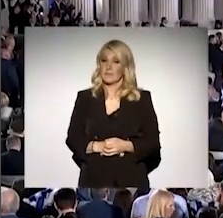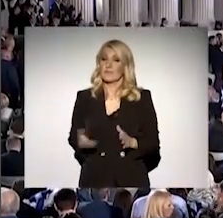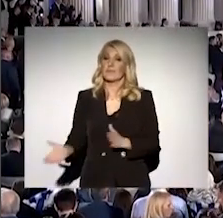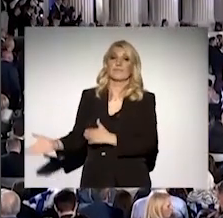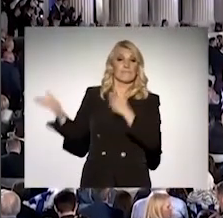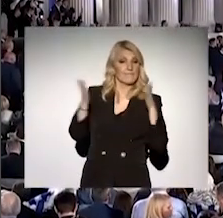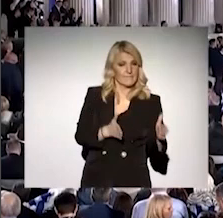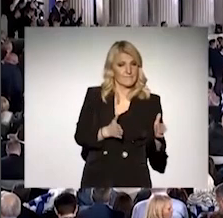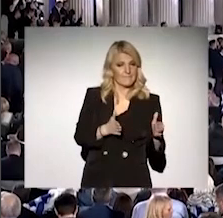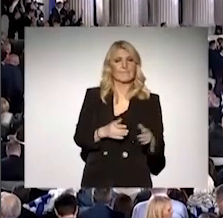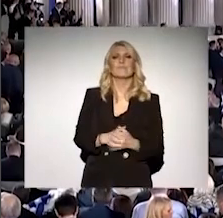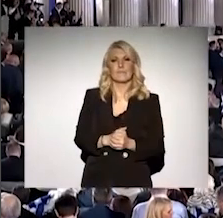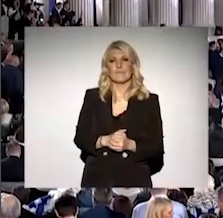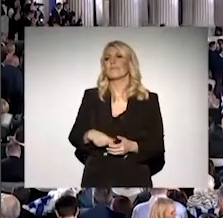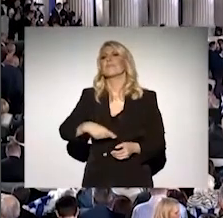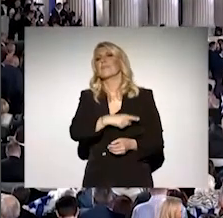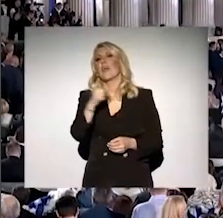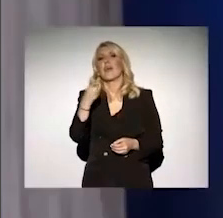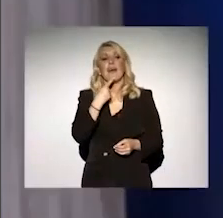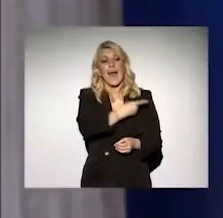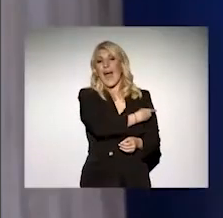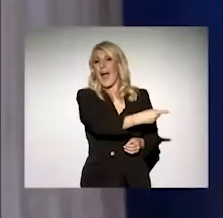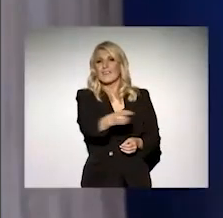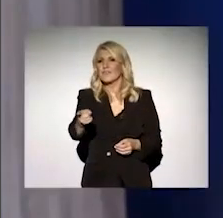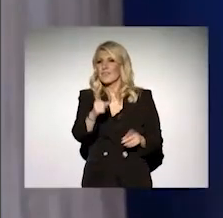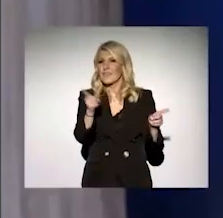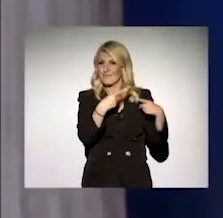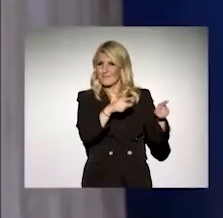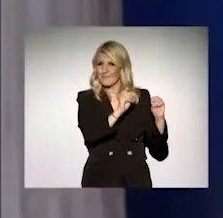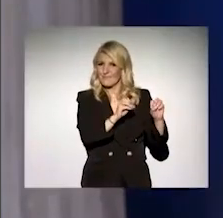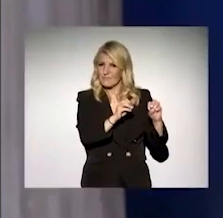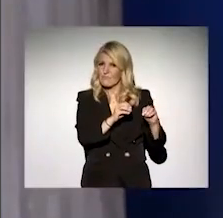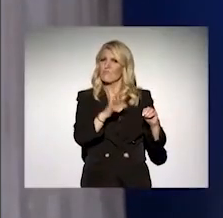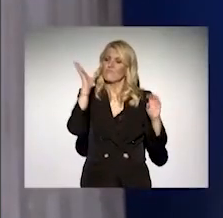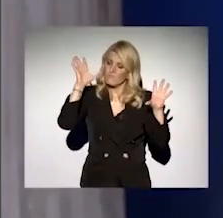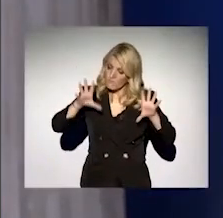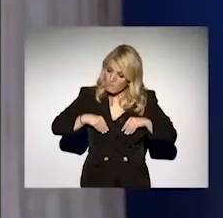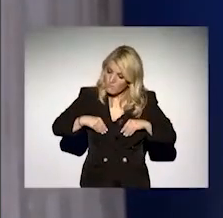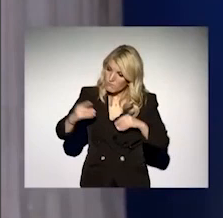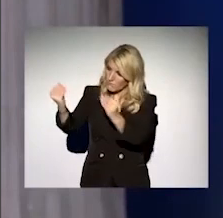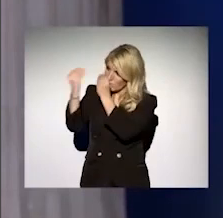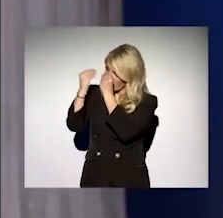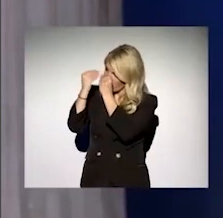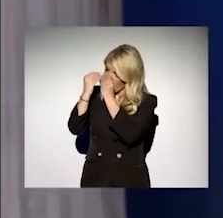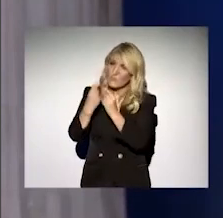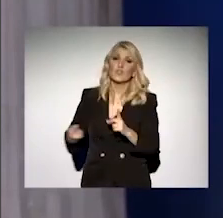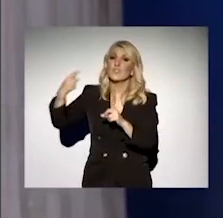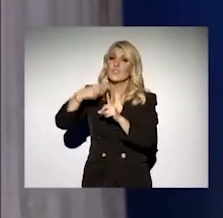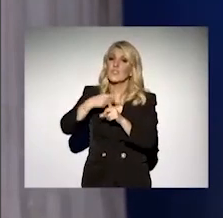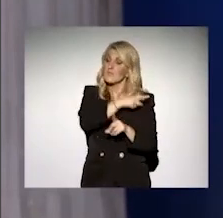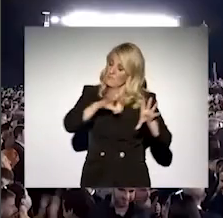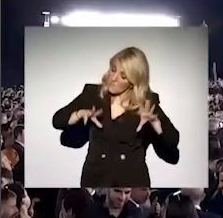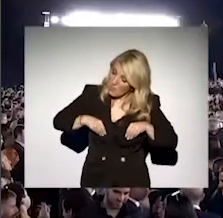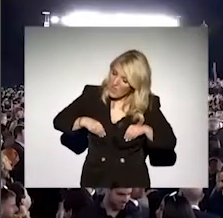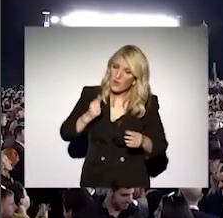έπρεπε να κάνουμε όλοι ένα βήμα πίσω και να μην αποτελούν κομμάτι της πολιτικής διαμάχης. Δεν μπορεί δηλαδή μια ανεξελίξη δικαστική υπόθεση